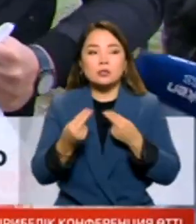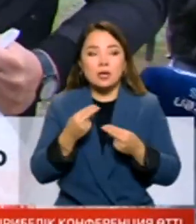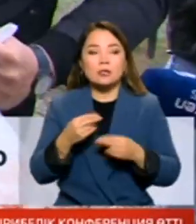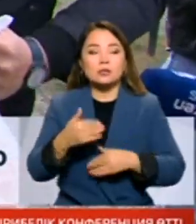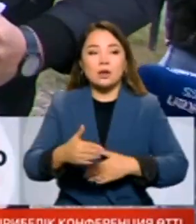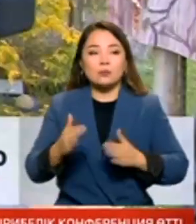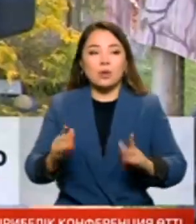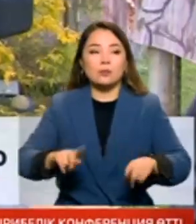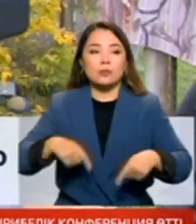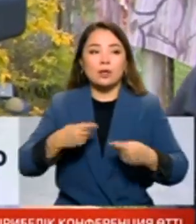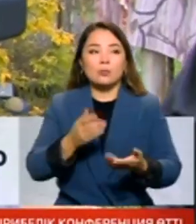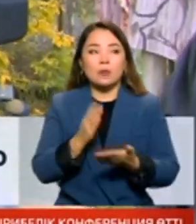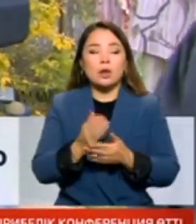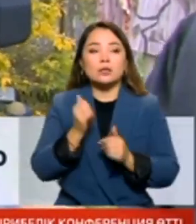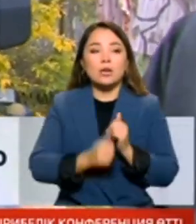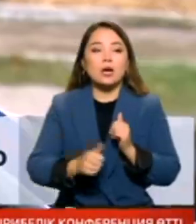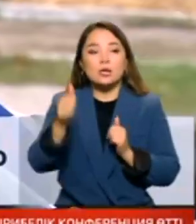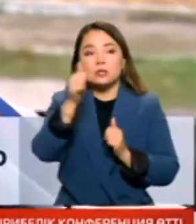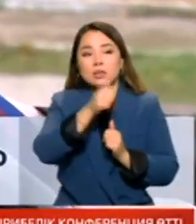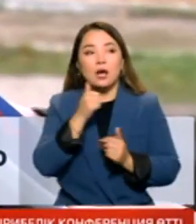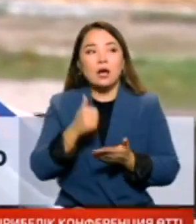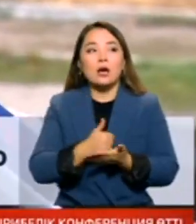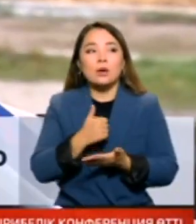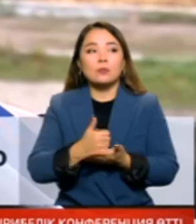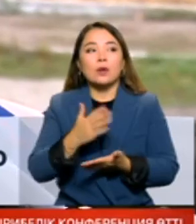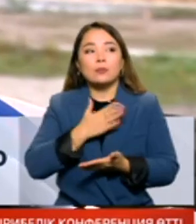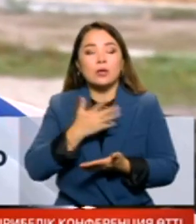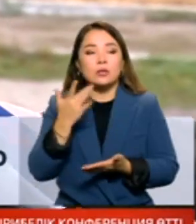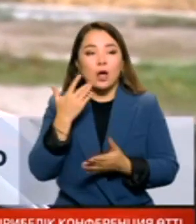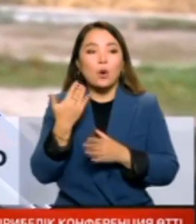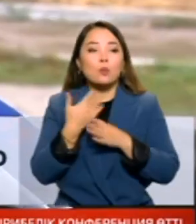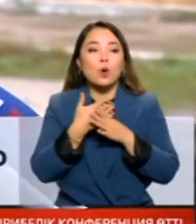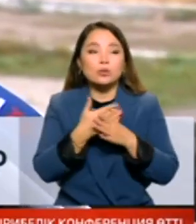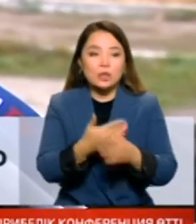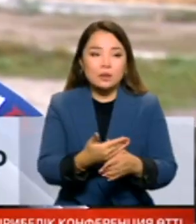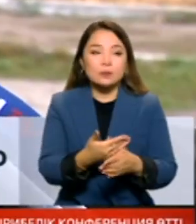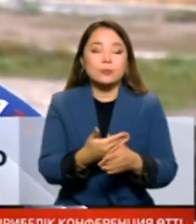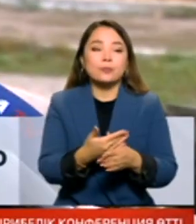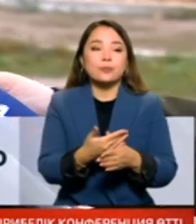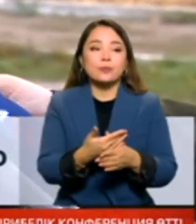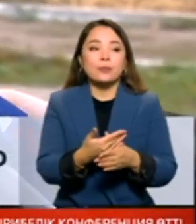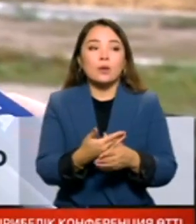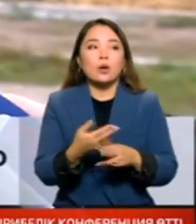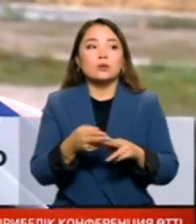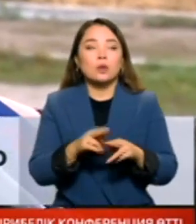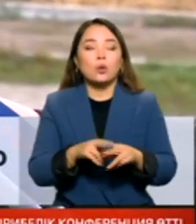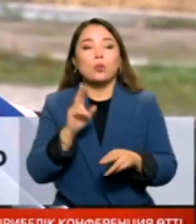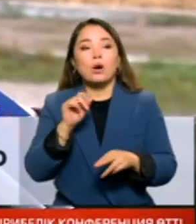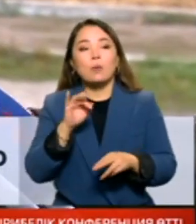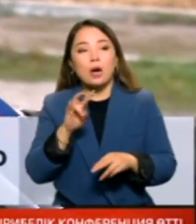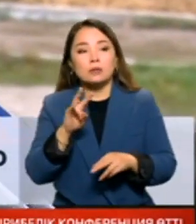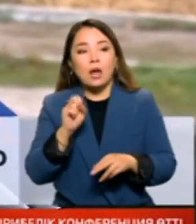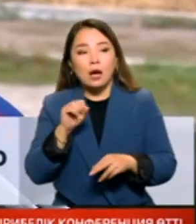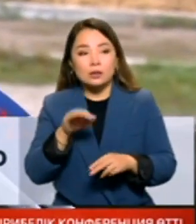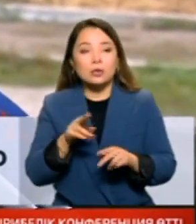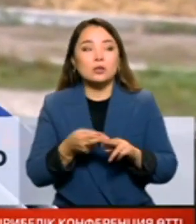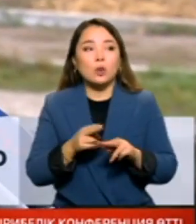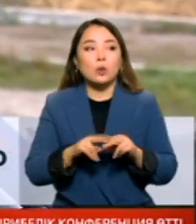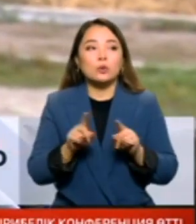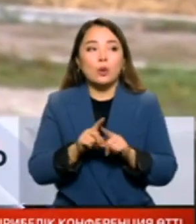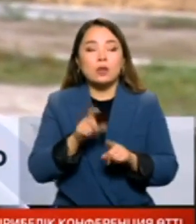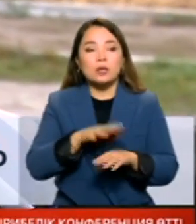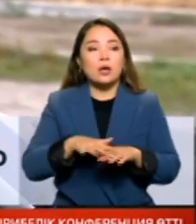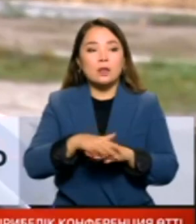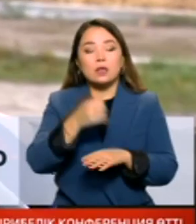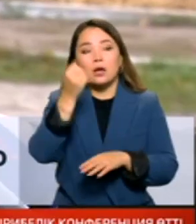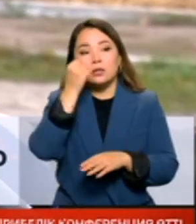себеті берілді. Жылда-жылда сол әкімшілік мынау спонсорлар, мынау құрбан айт не деткенде айтыр кісілер